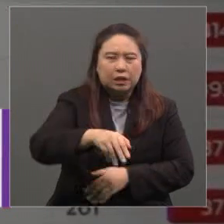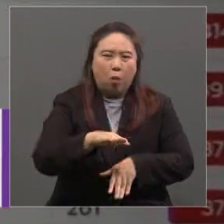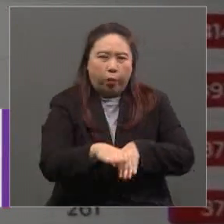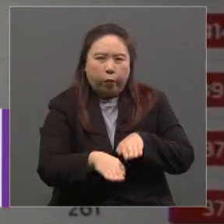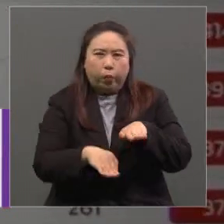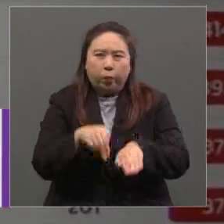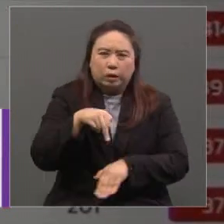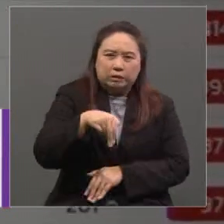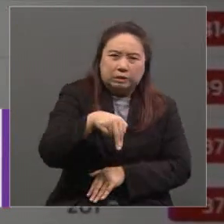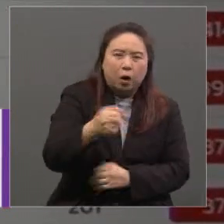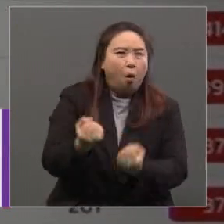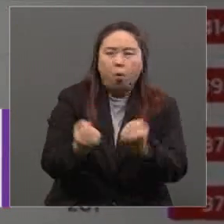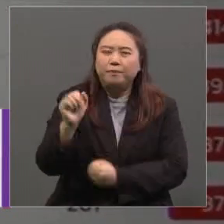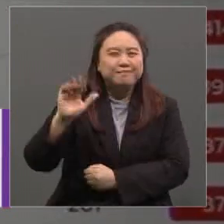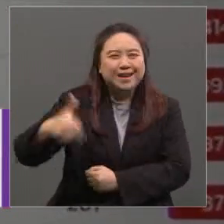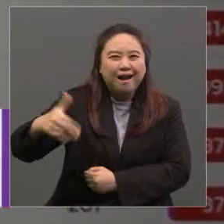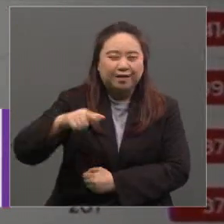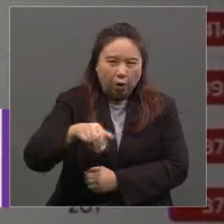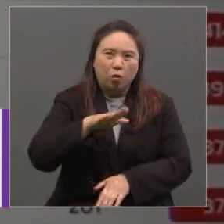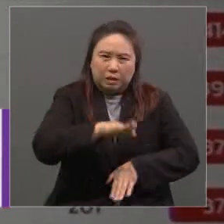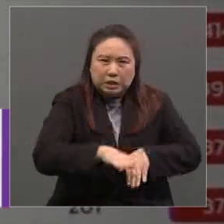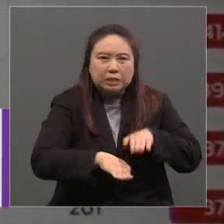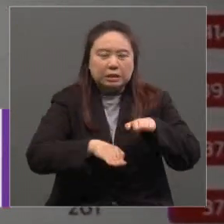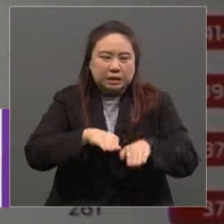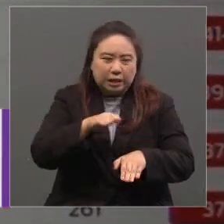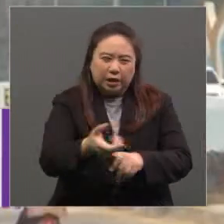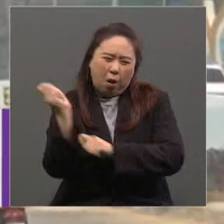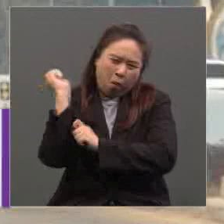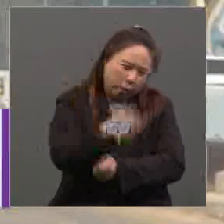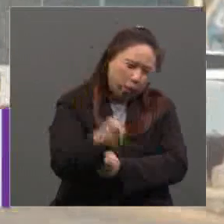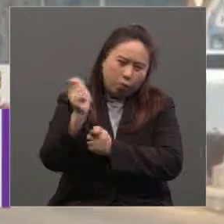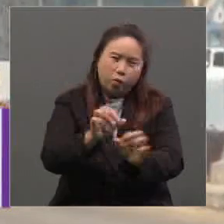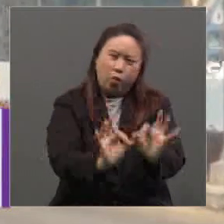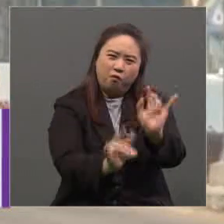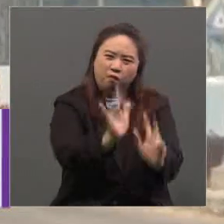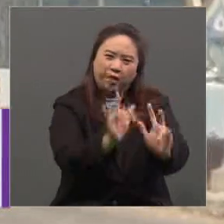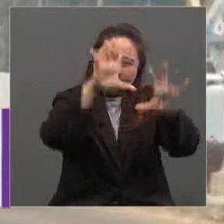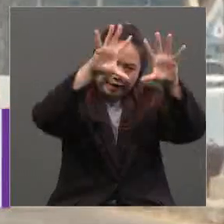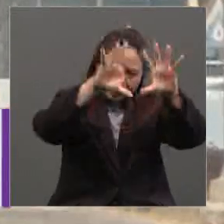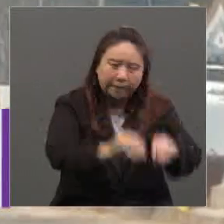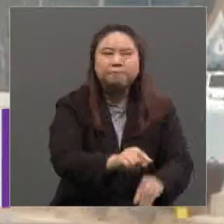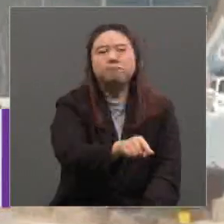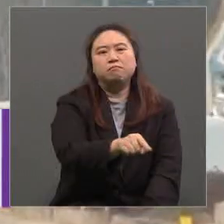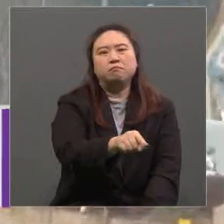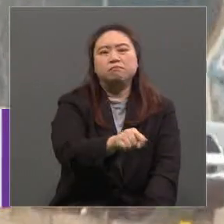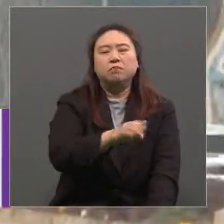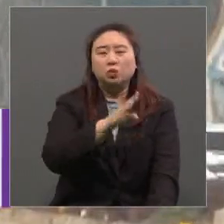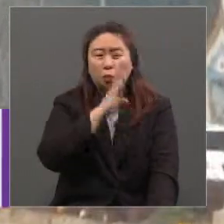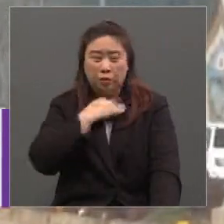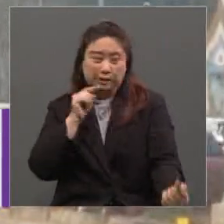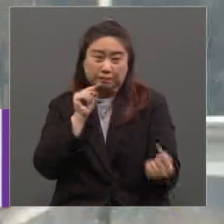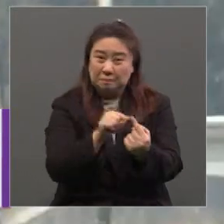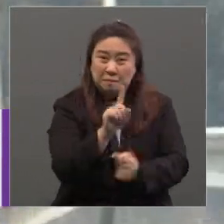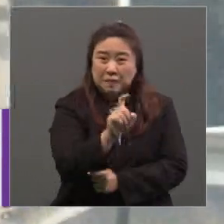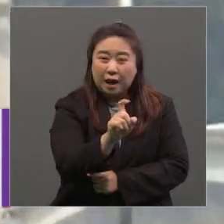รถอะไรเนี่ยเข้าไม่ได้ก็ต้องเดินเท้าที่อุปกรณ์เข้าไปดับไฟป่ากันตามดอยสูงฮะคือจุดไหนที่เข้าไม่ได้จริงๆก็ต้อง